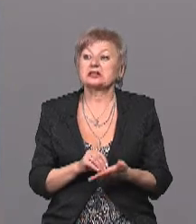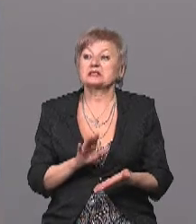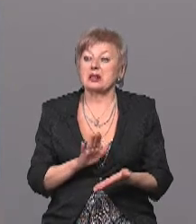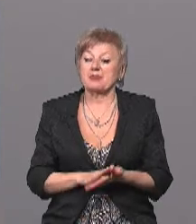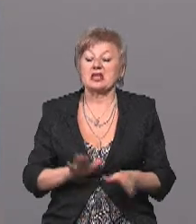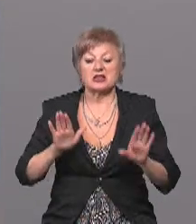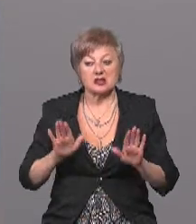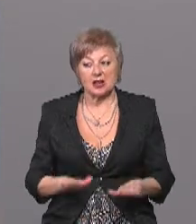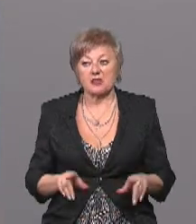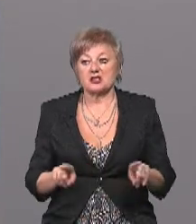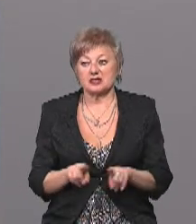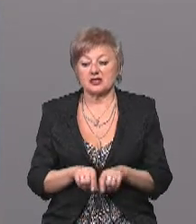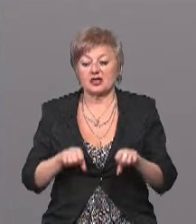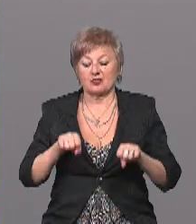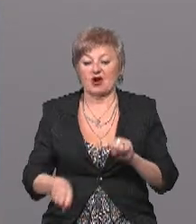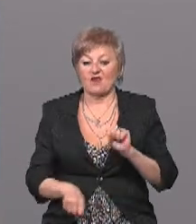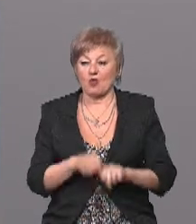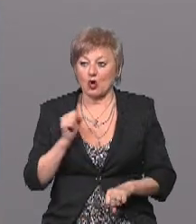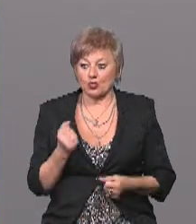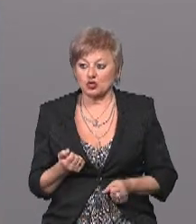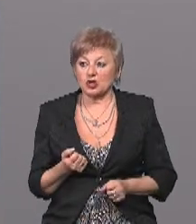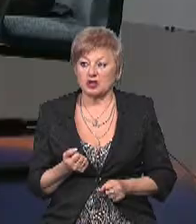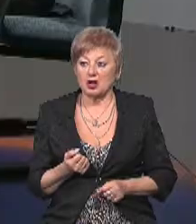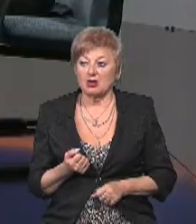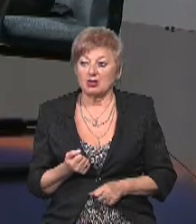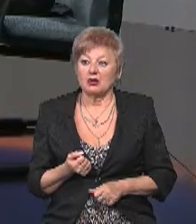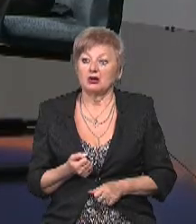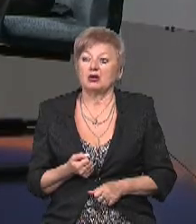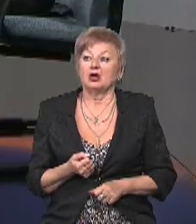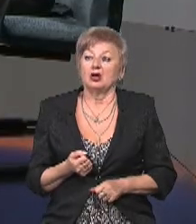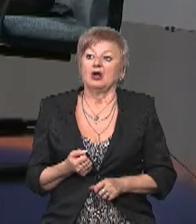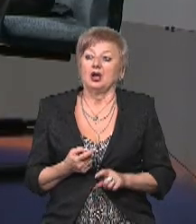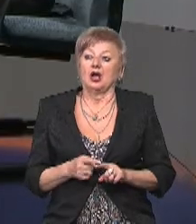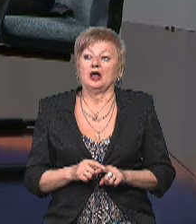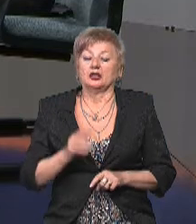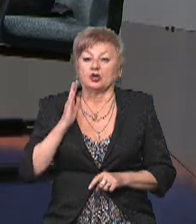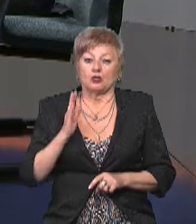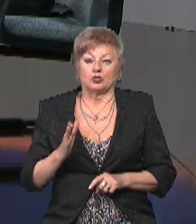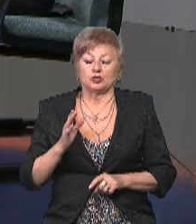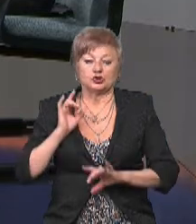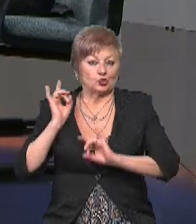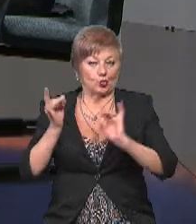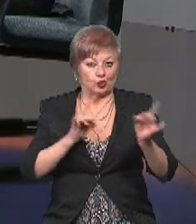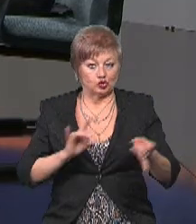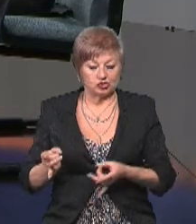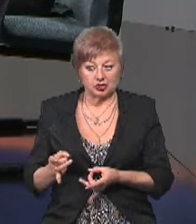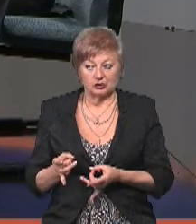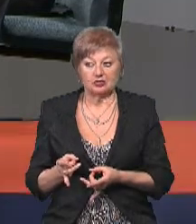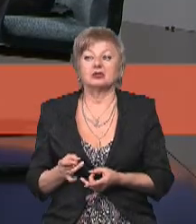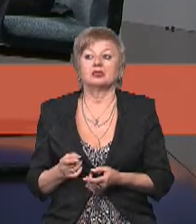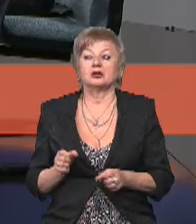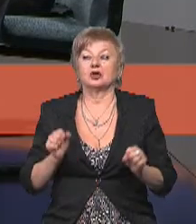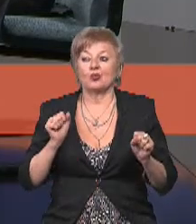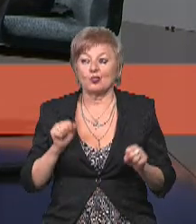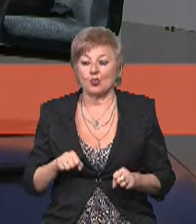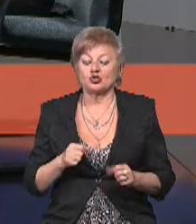на місці такі правопорушення. Я думаю, це буде більш таким зручним, дієвим, і можна,